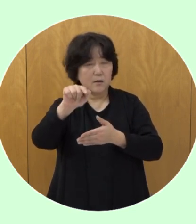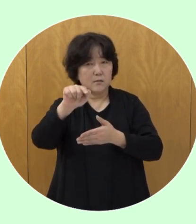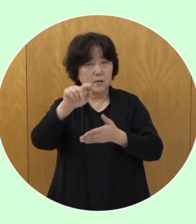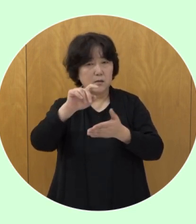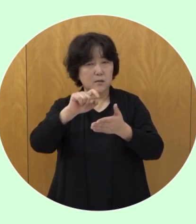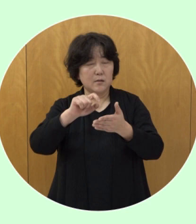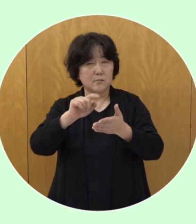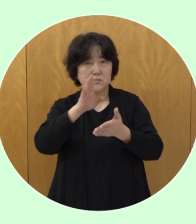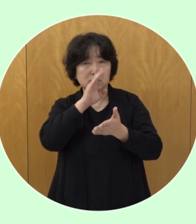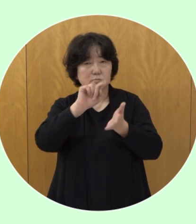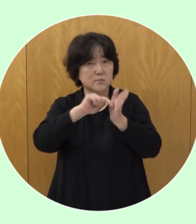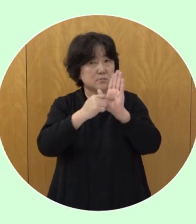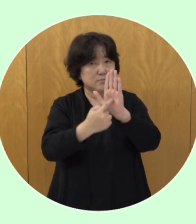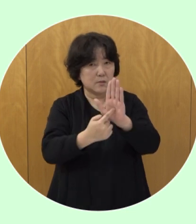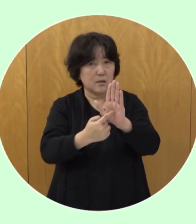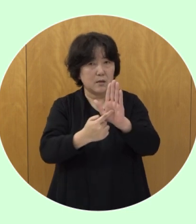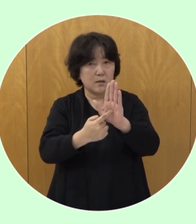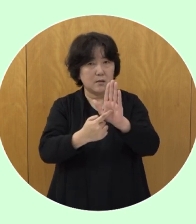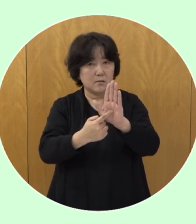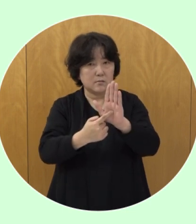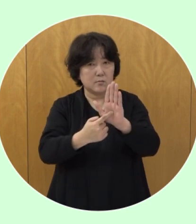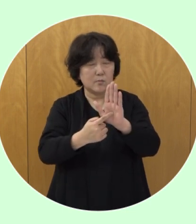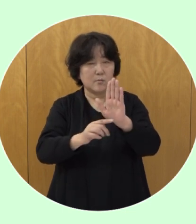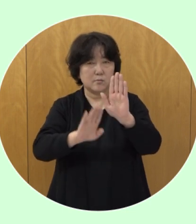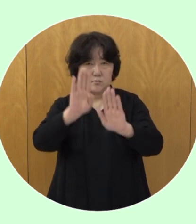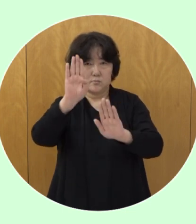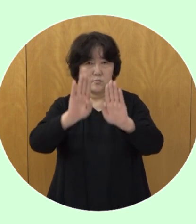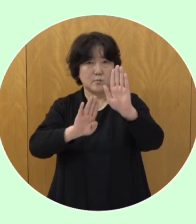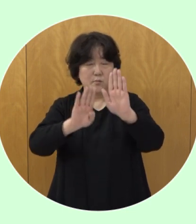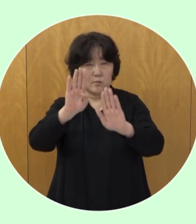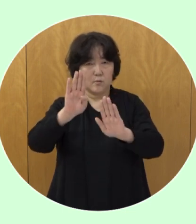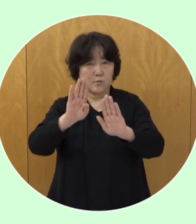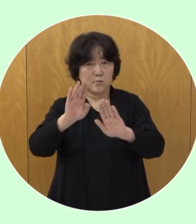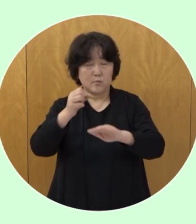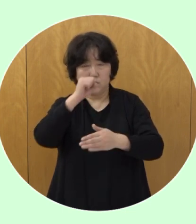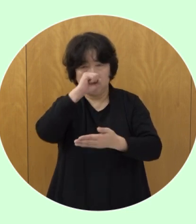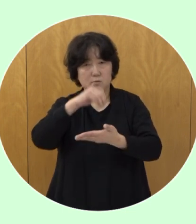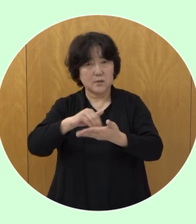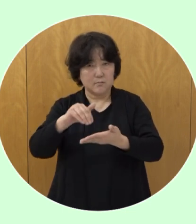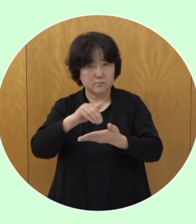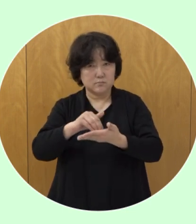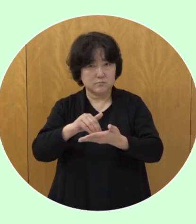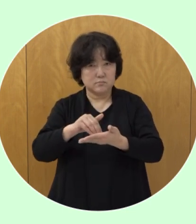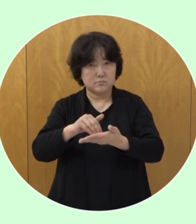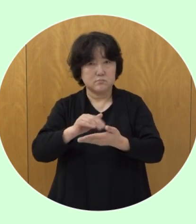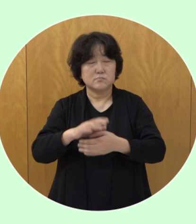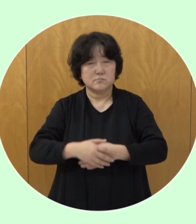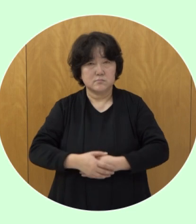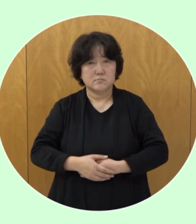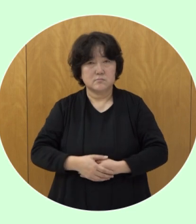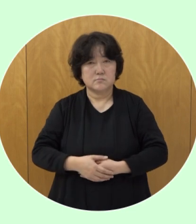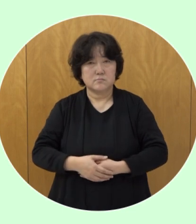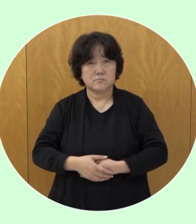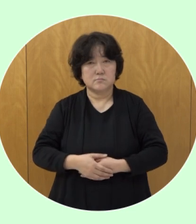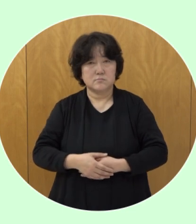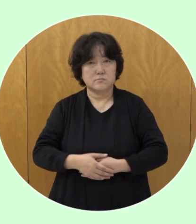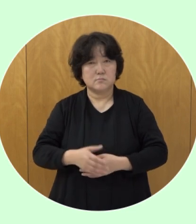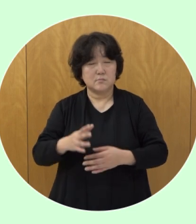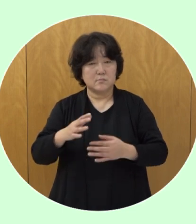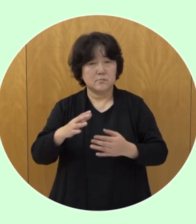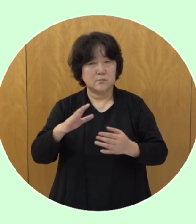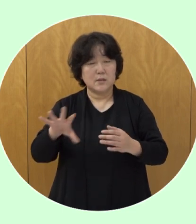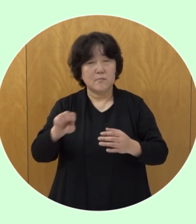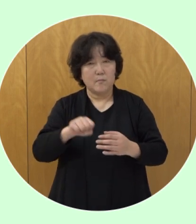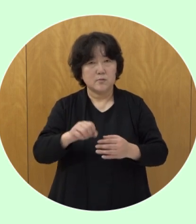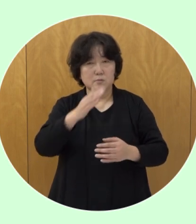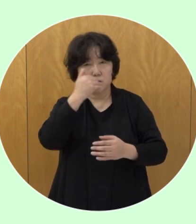実現に向けた機運の醸成を図っていくための予算でございます。本市の風光明媚なロケーションを生かした